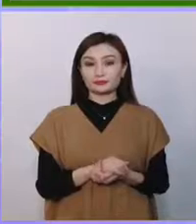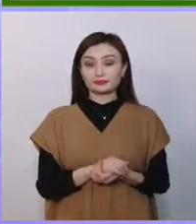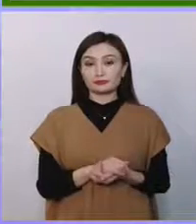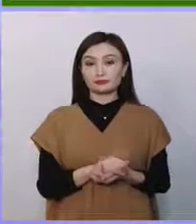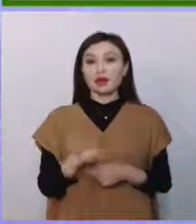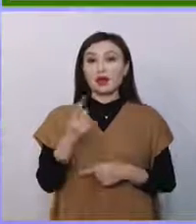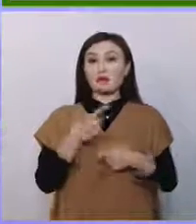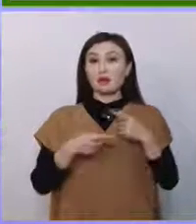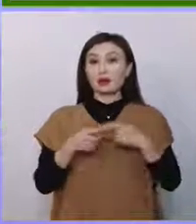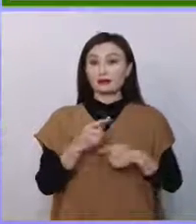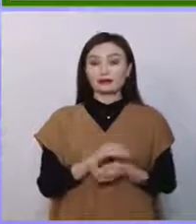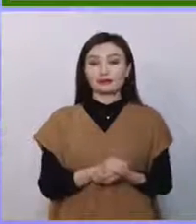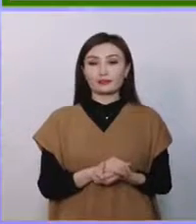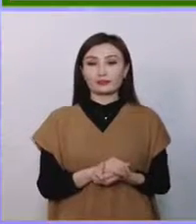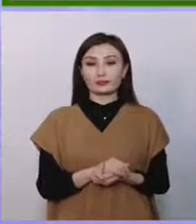обратные